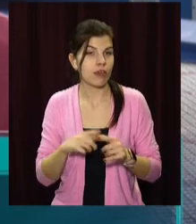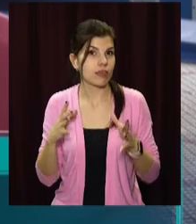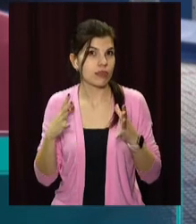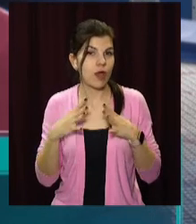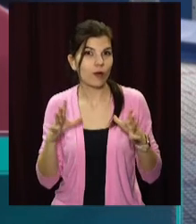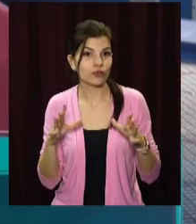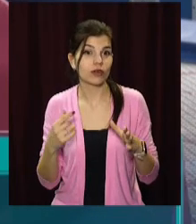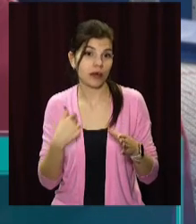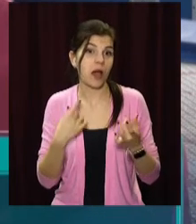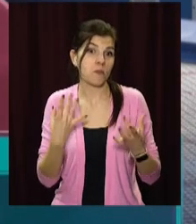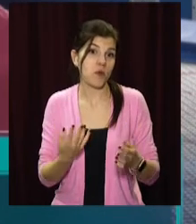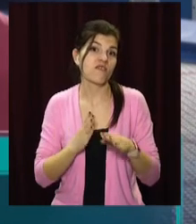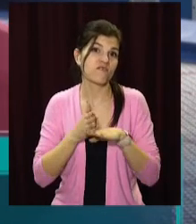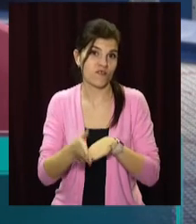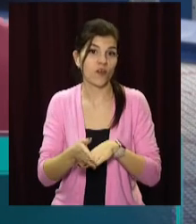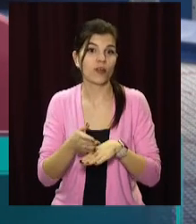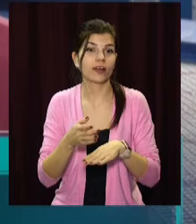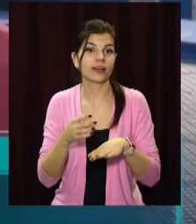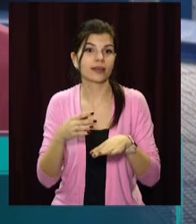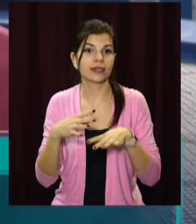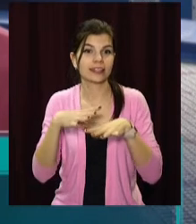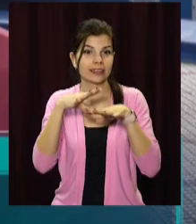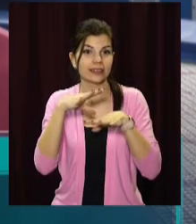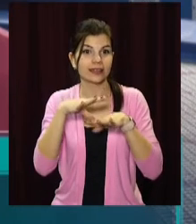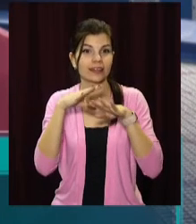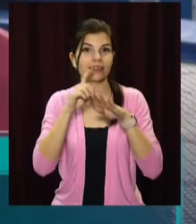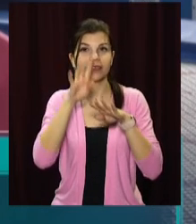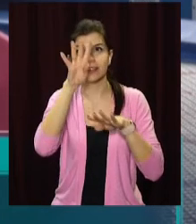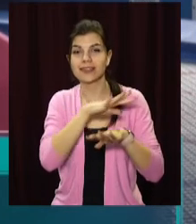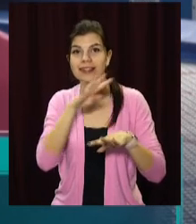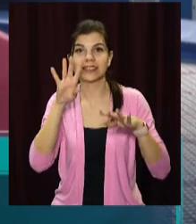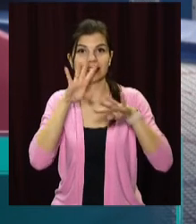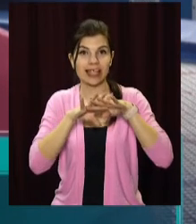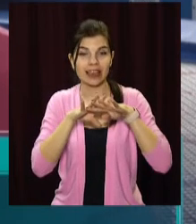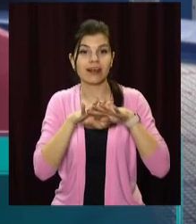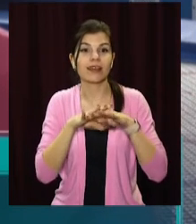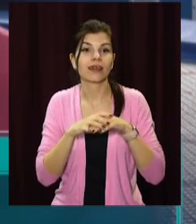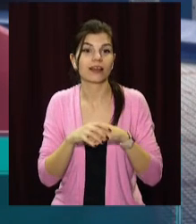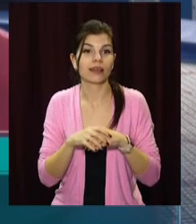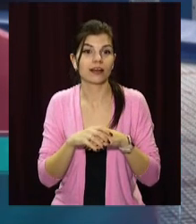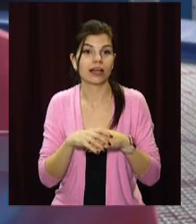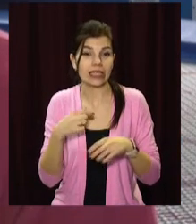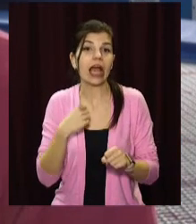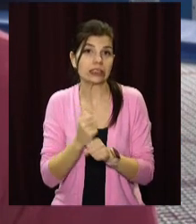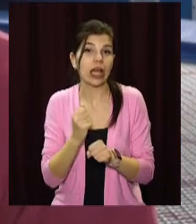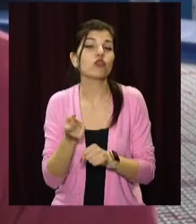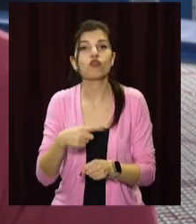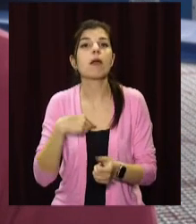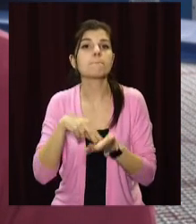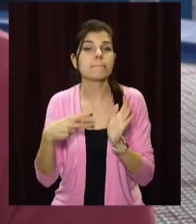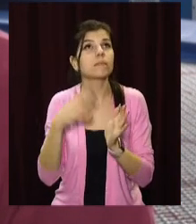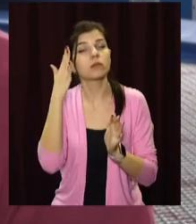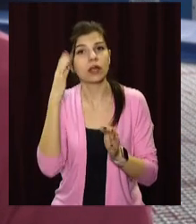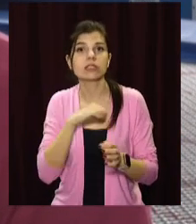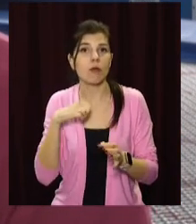неочікуваність. Я просто зайшов на сітку в фіналі команд індивідуальних прыжків і зробив те, що планував,